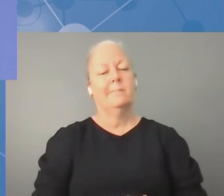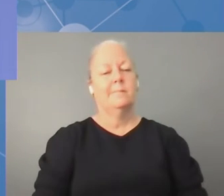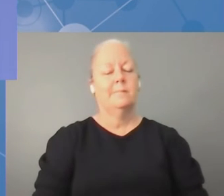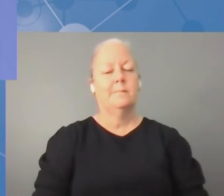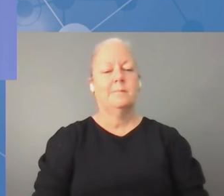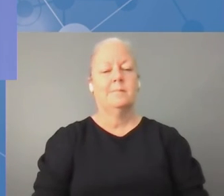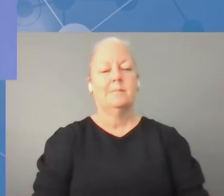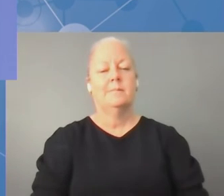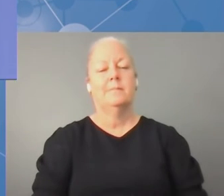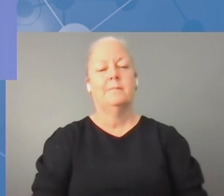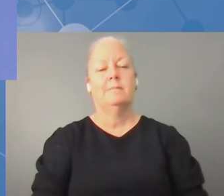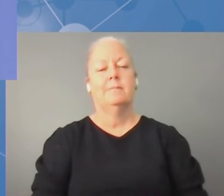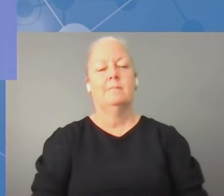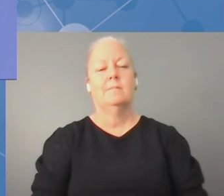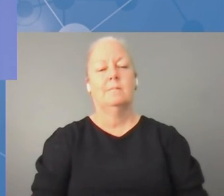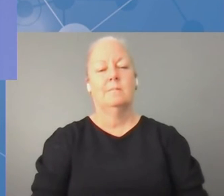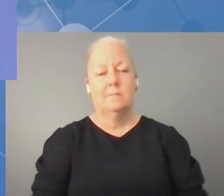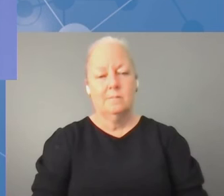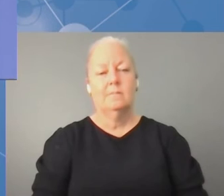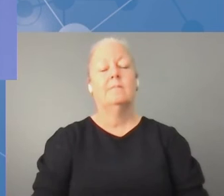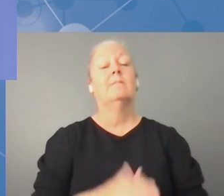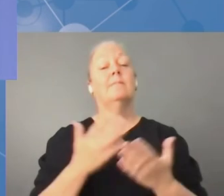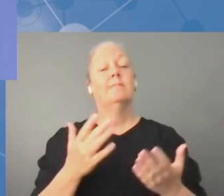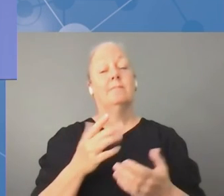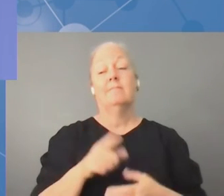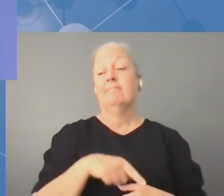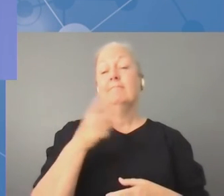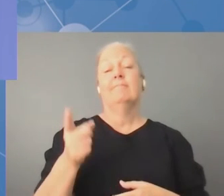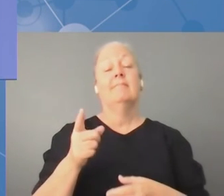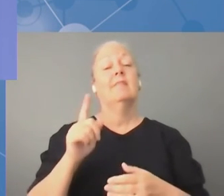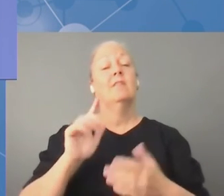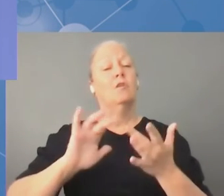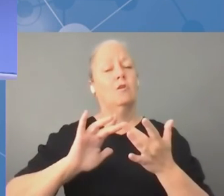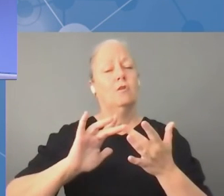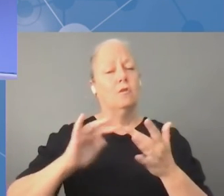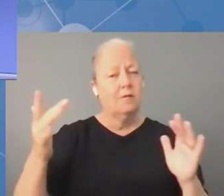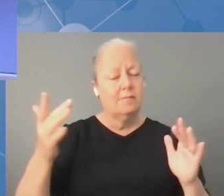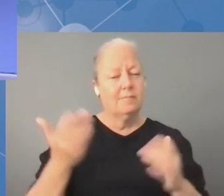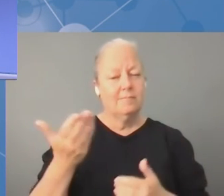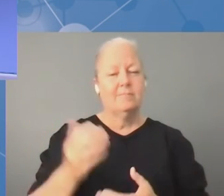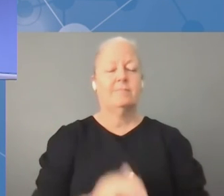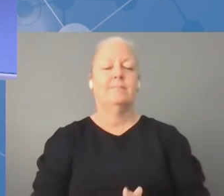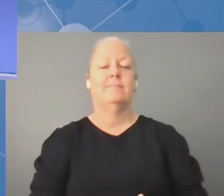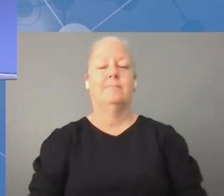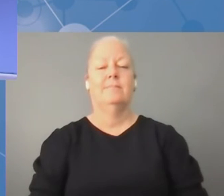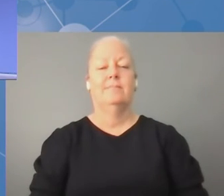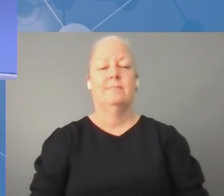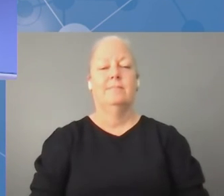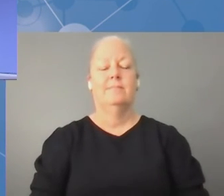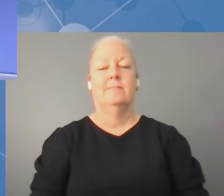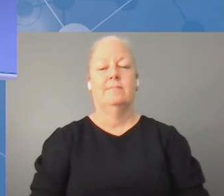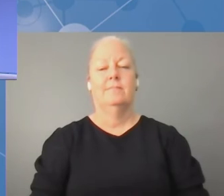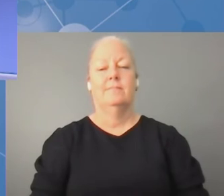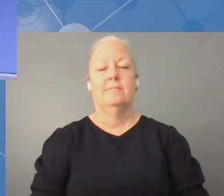должны соблюдаться на практике, чтобы улучшать ситуацию всех, в частности, молодежи и молодых людей. Спасибо.